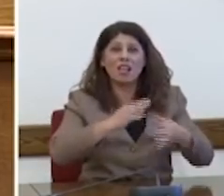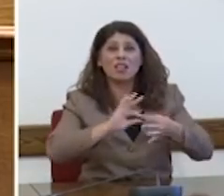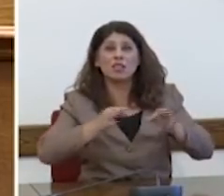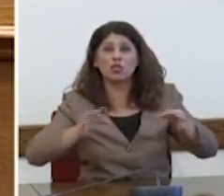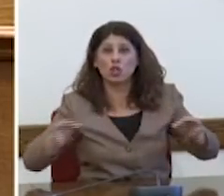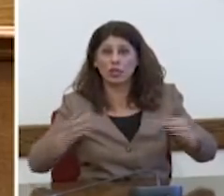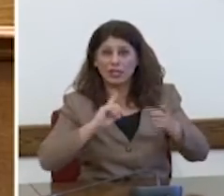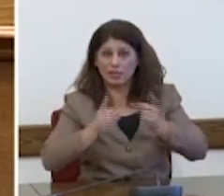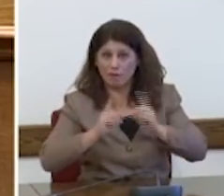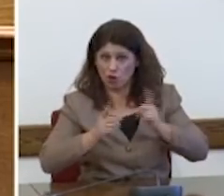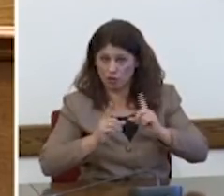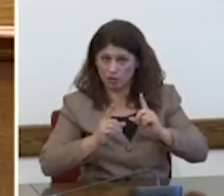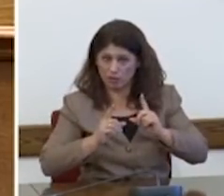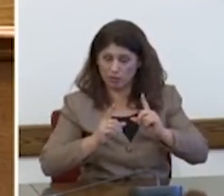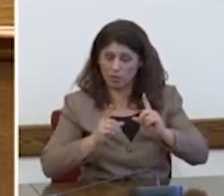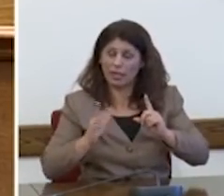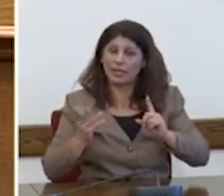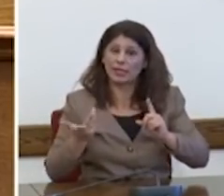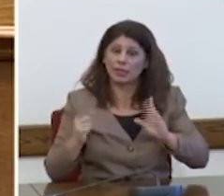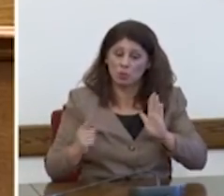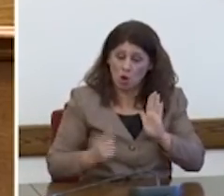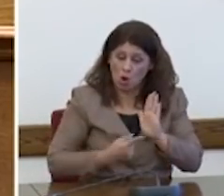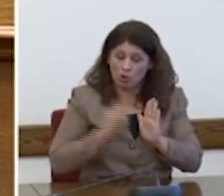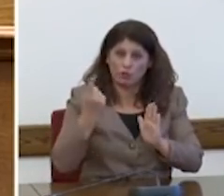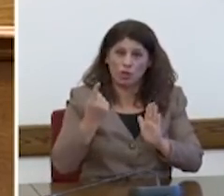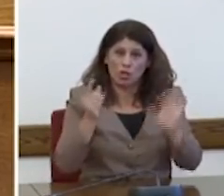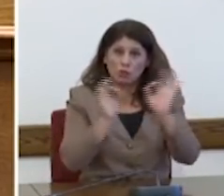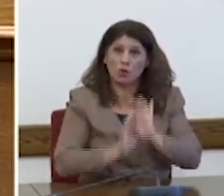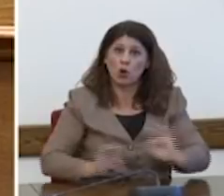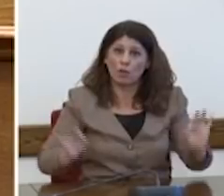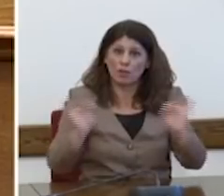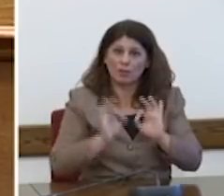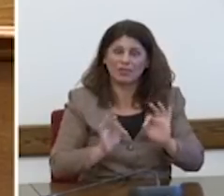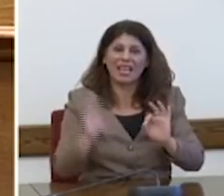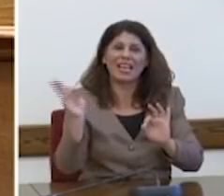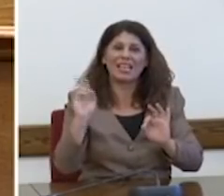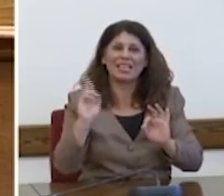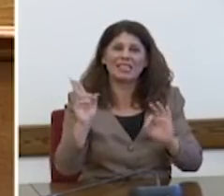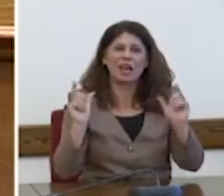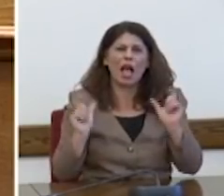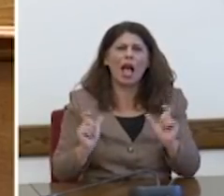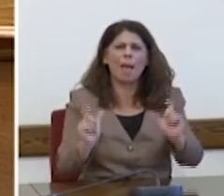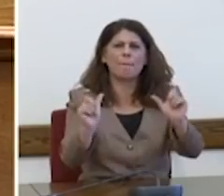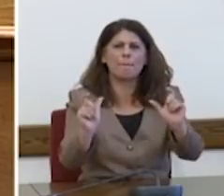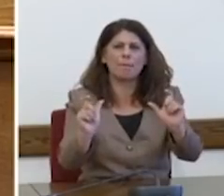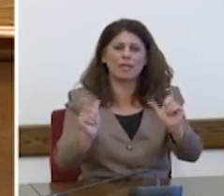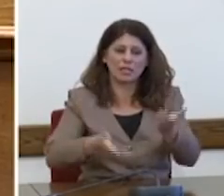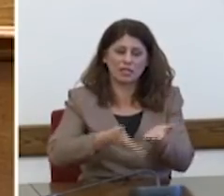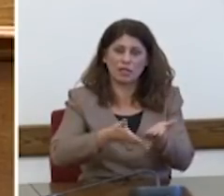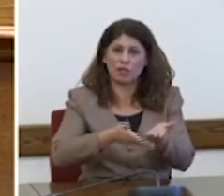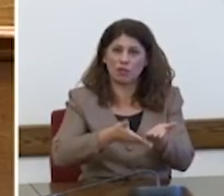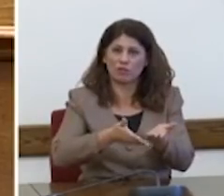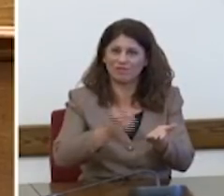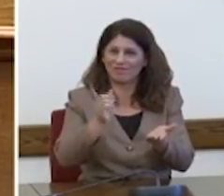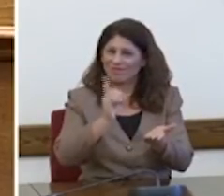συμφωνίας, διότι για πρώτη φορά προβλέπεται ρήτρα αμυντικής συνδρομής. Δεν θα σταθώ